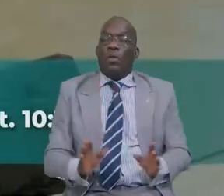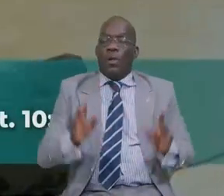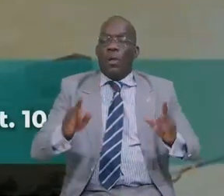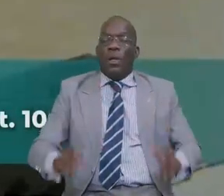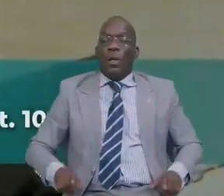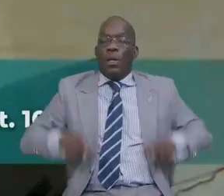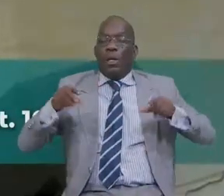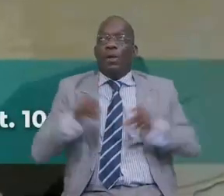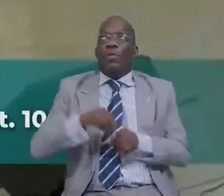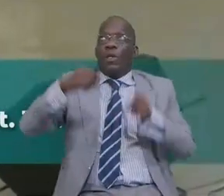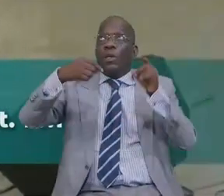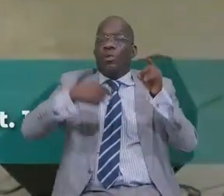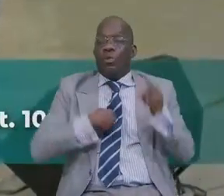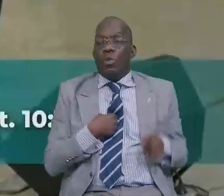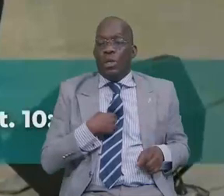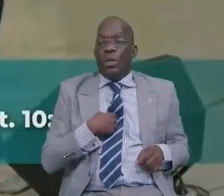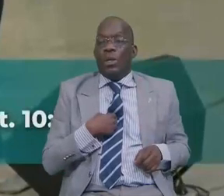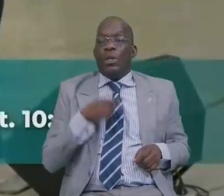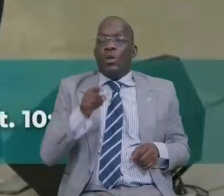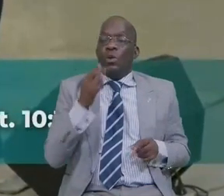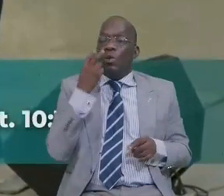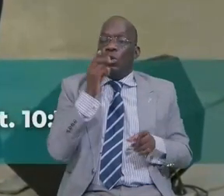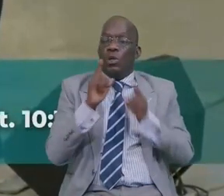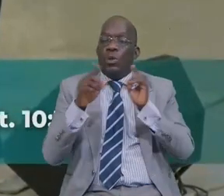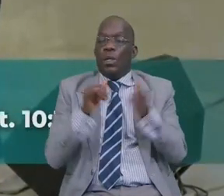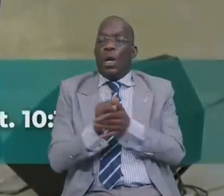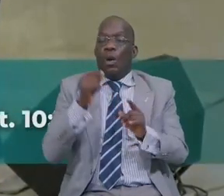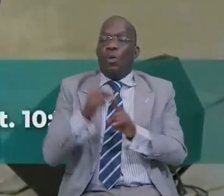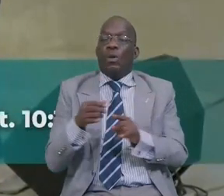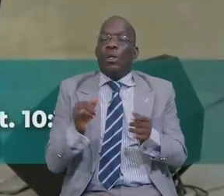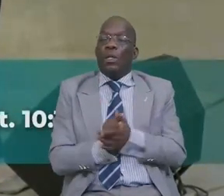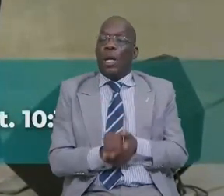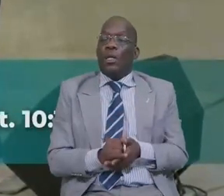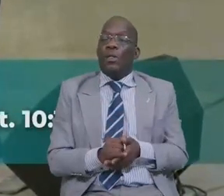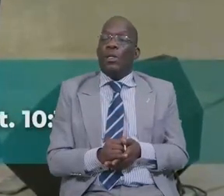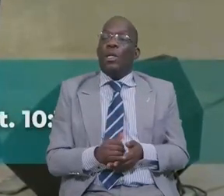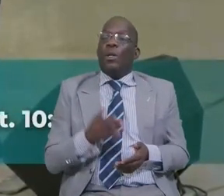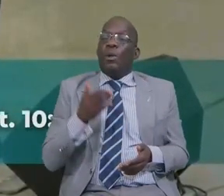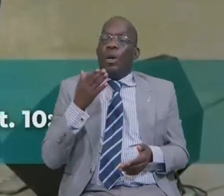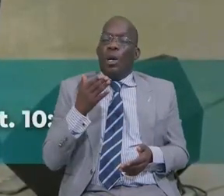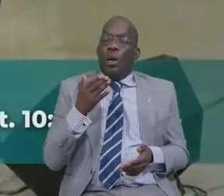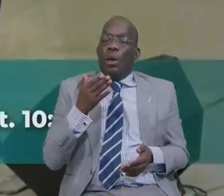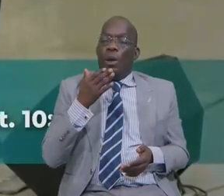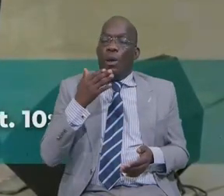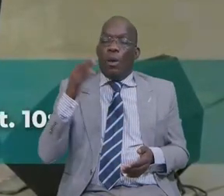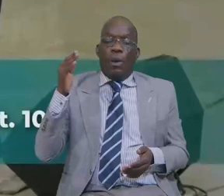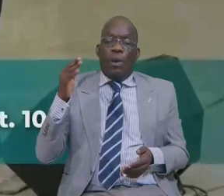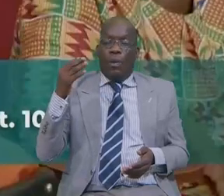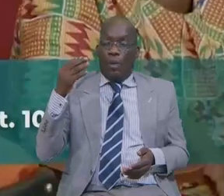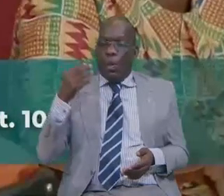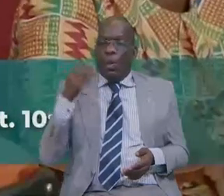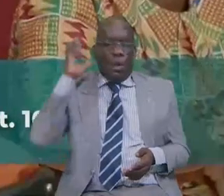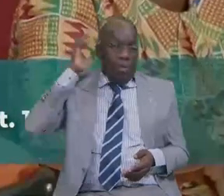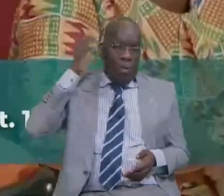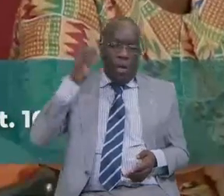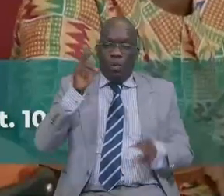moi. Et tu déclares cette parole. Cette personne possédée, cette personne mentale sera